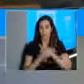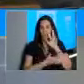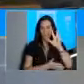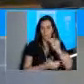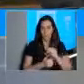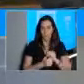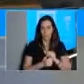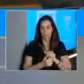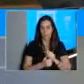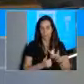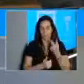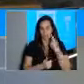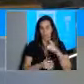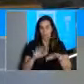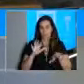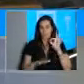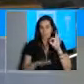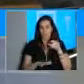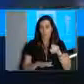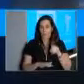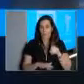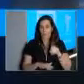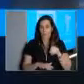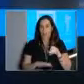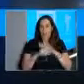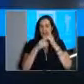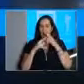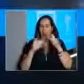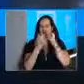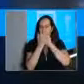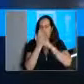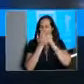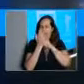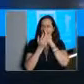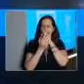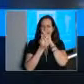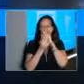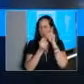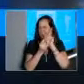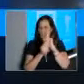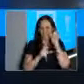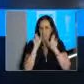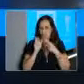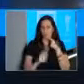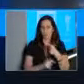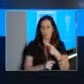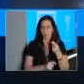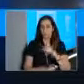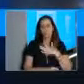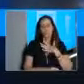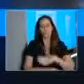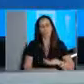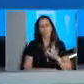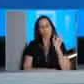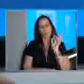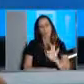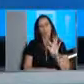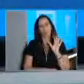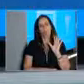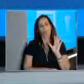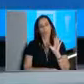13, שהתגלה שם שזה כל מיני נתונים שמזינים אותם אנשים שמעוניינים